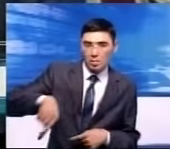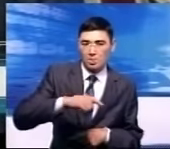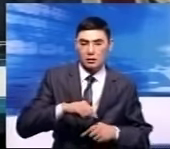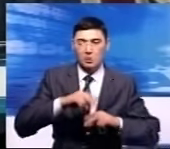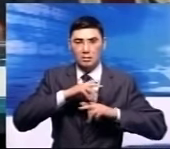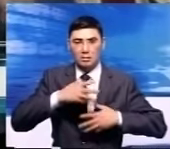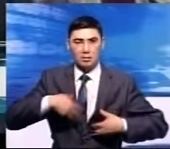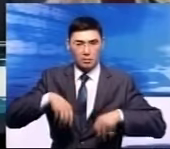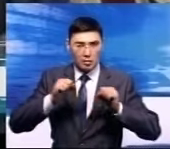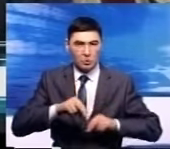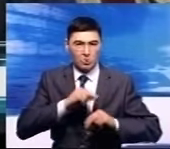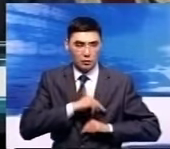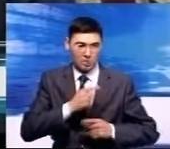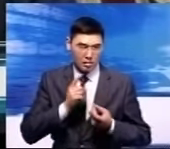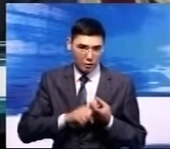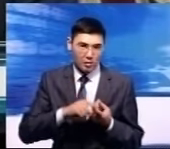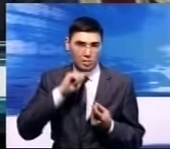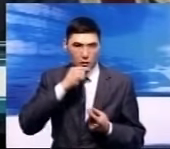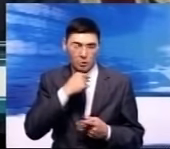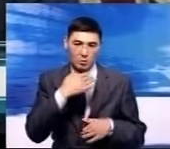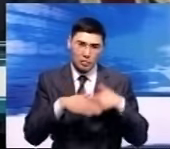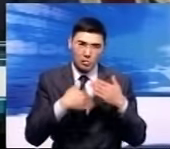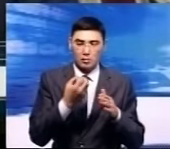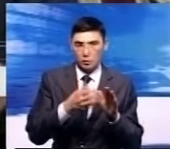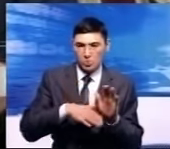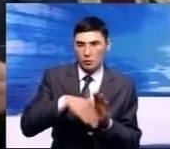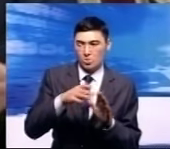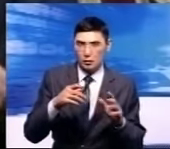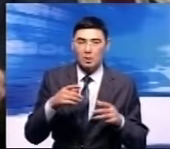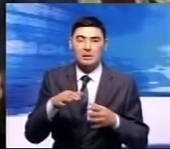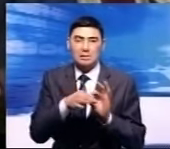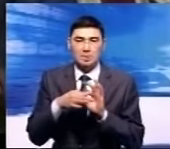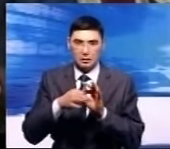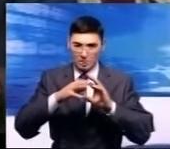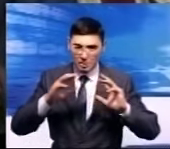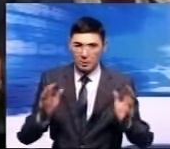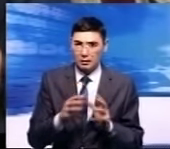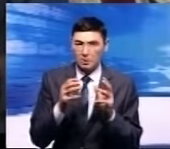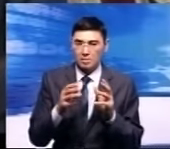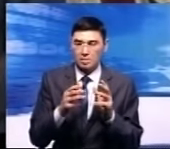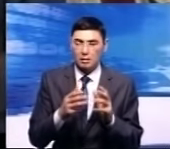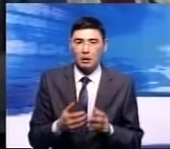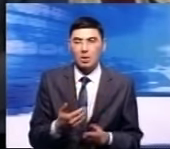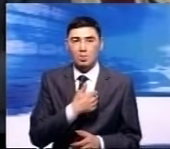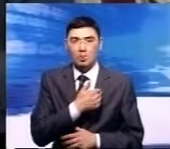последний вклад в вопросы межнационального согласия. И могу